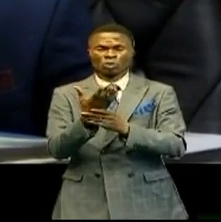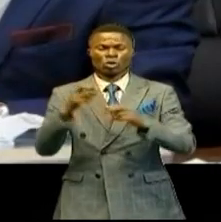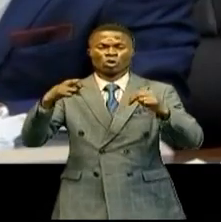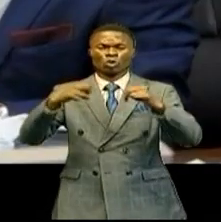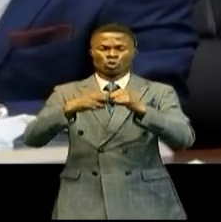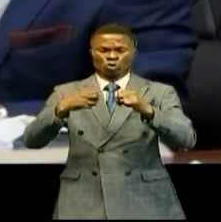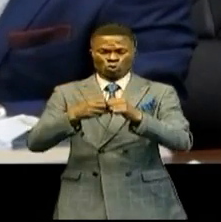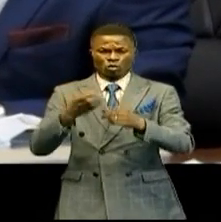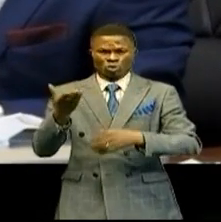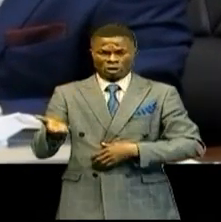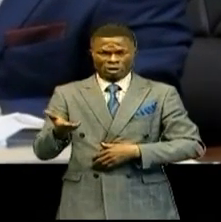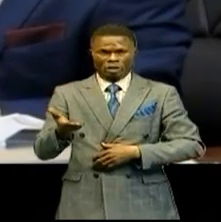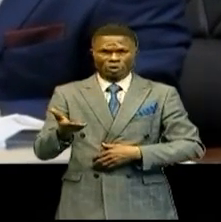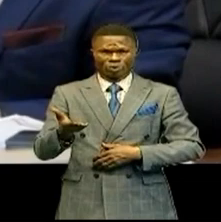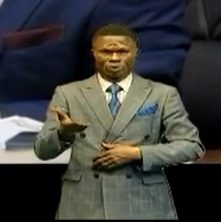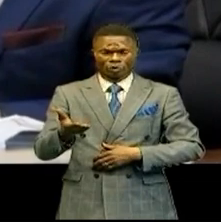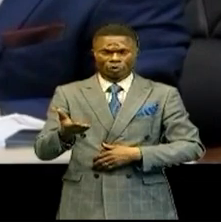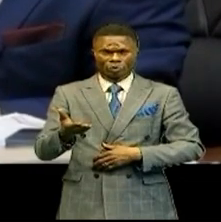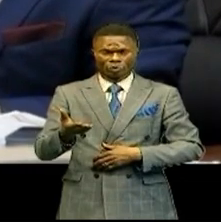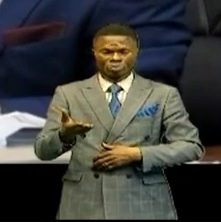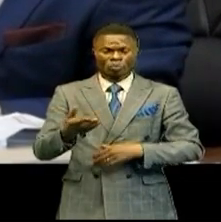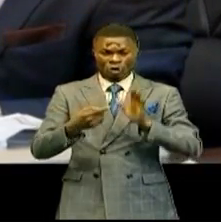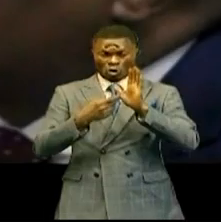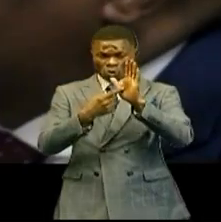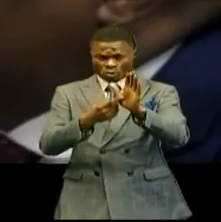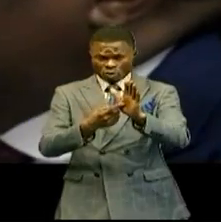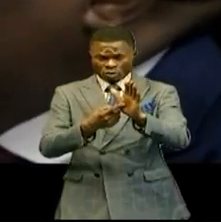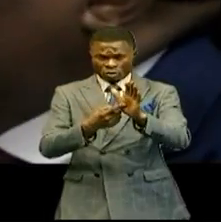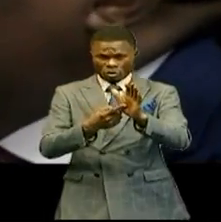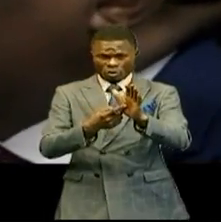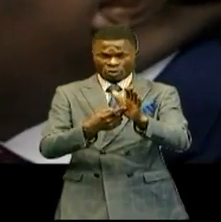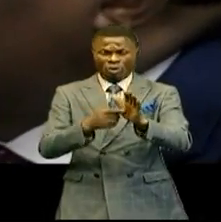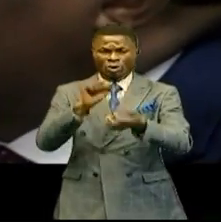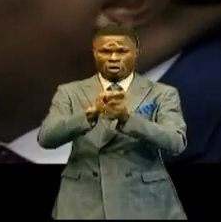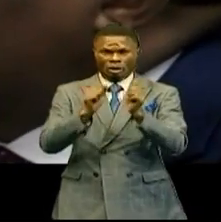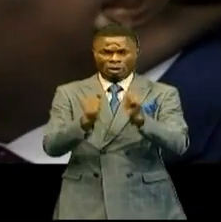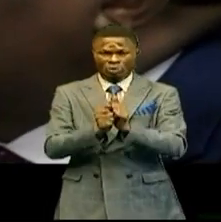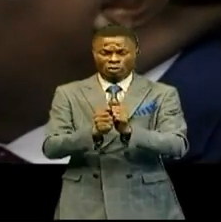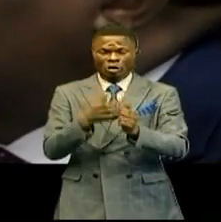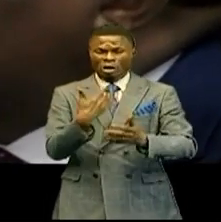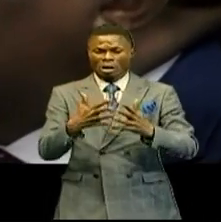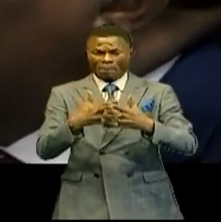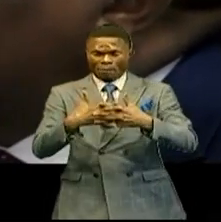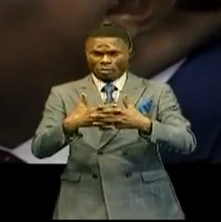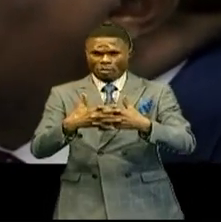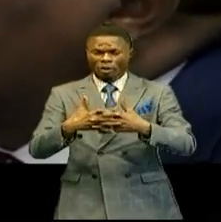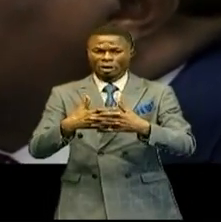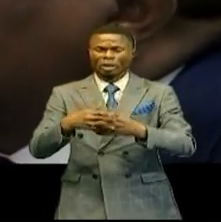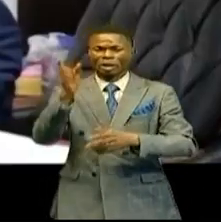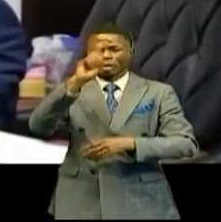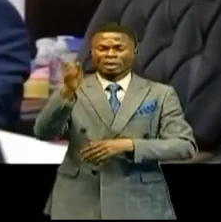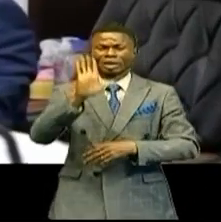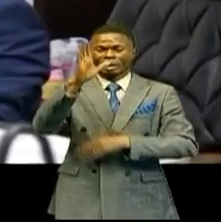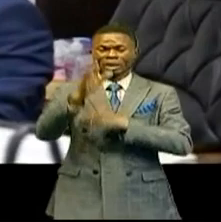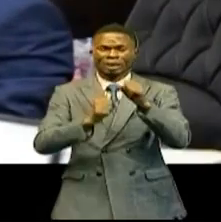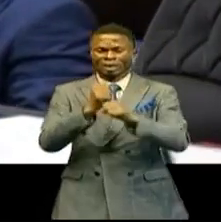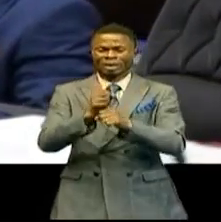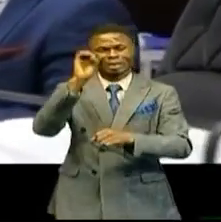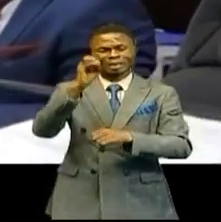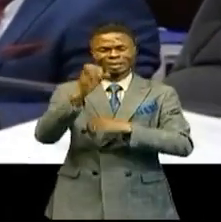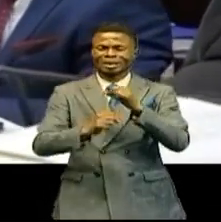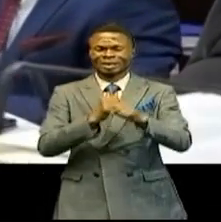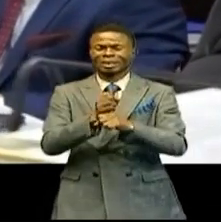l'électricité, il est caractérisé par la vétusté des équipements fonctionnels depuis 35 à 50 ans,